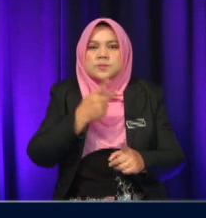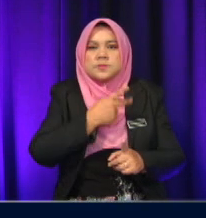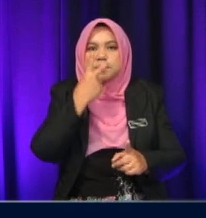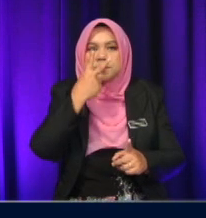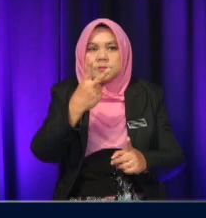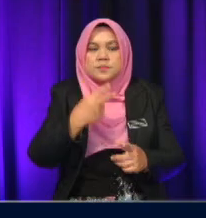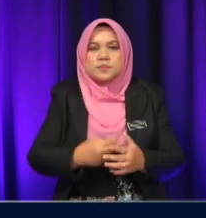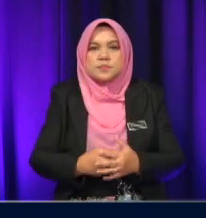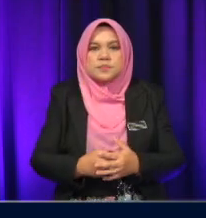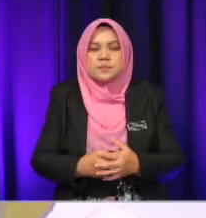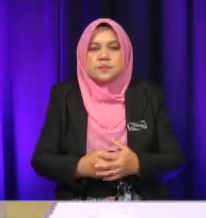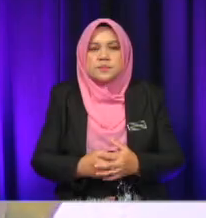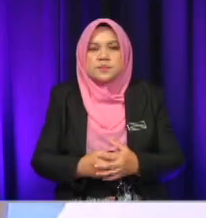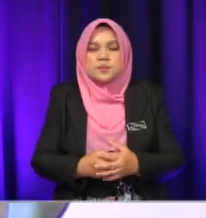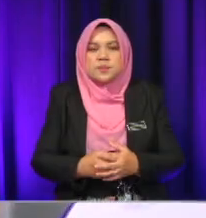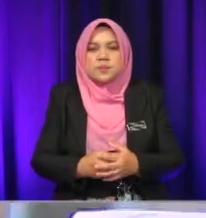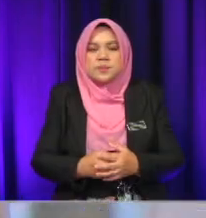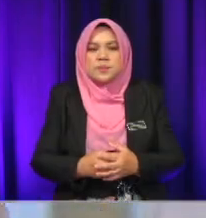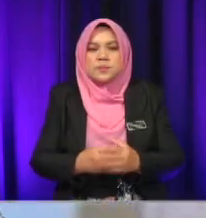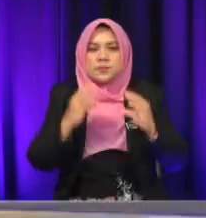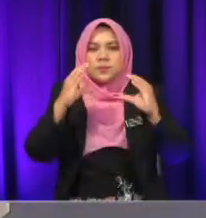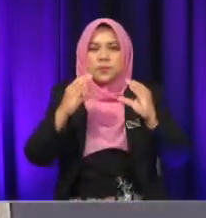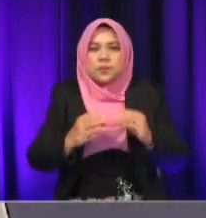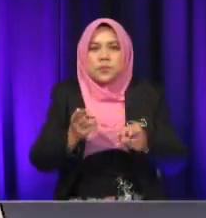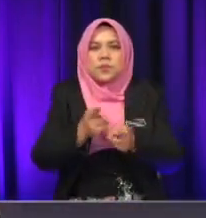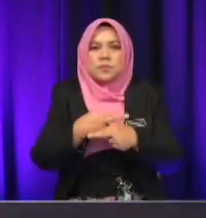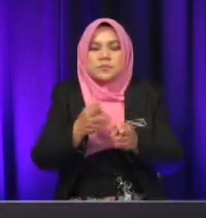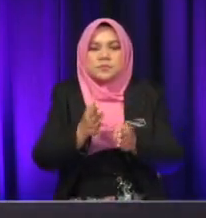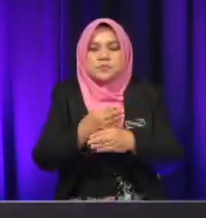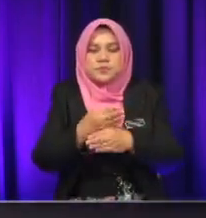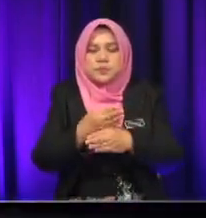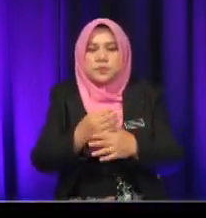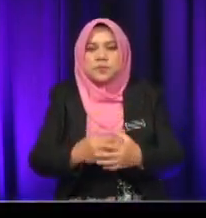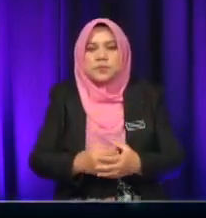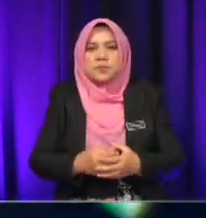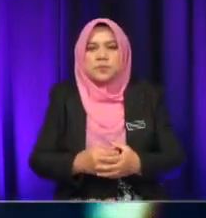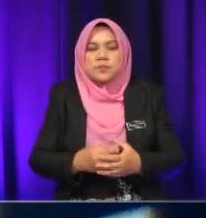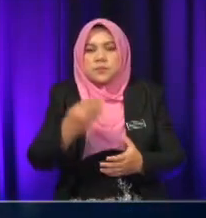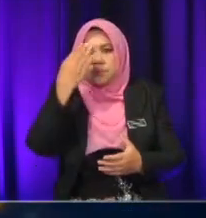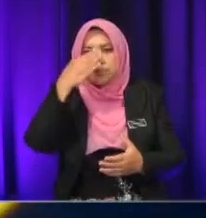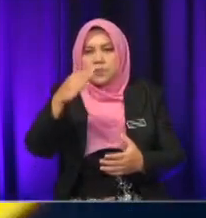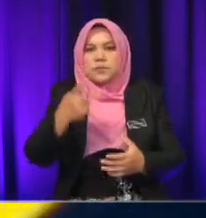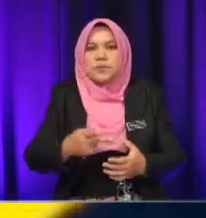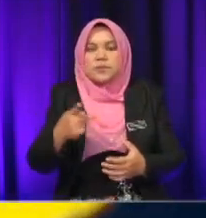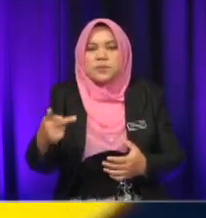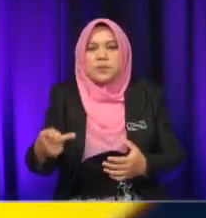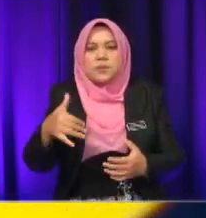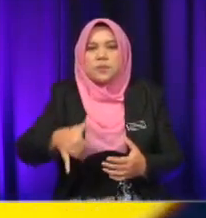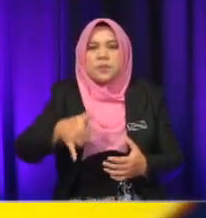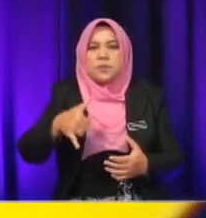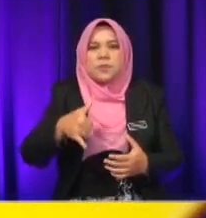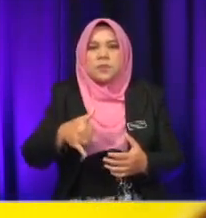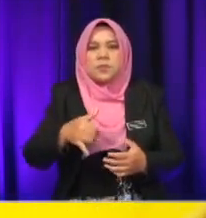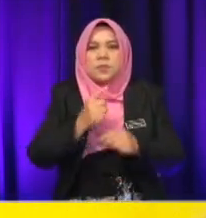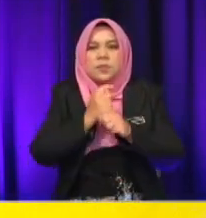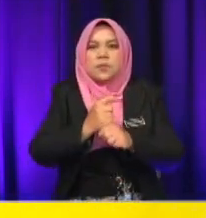pula. Okey, kaedah reka bentuk pengiklanan yang sesuai bagi produk beg tahan